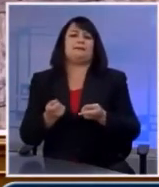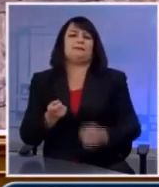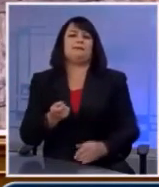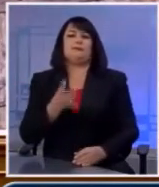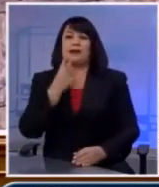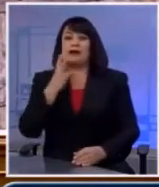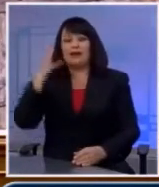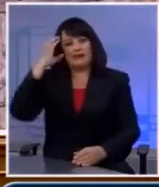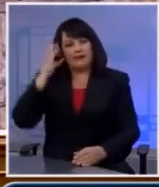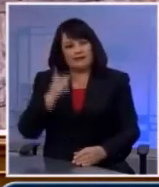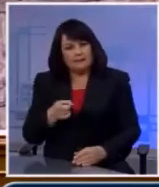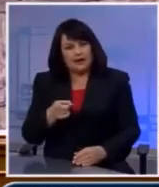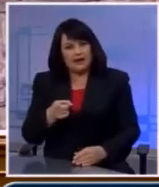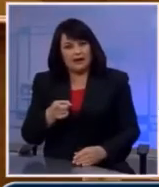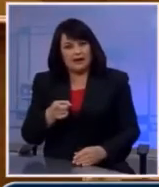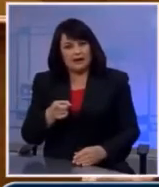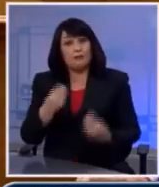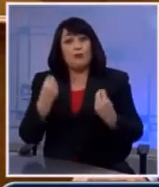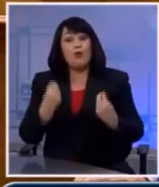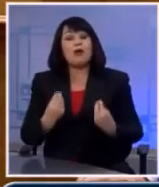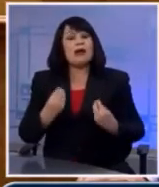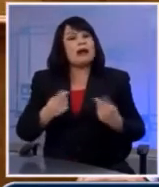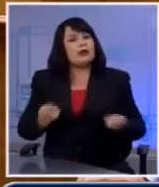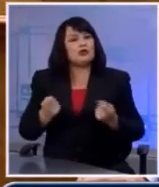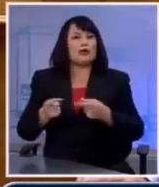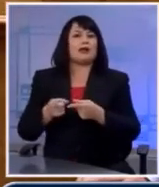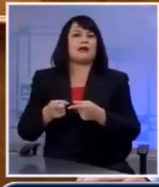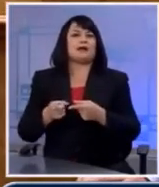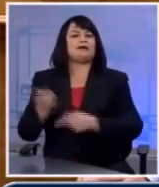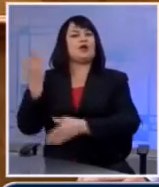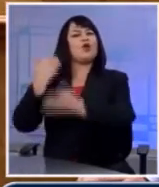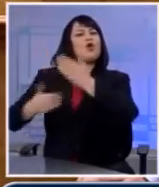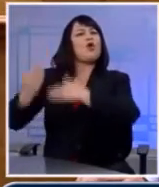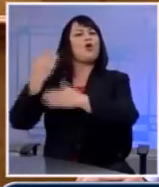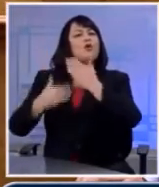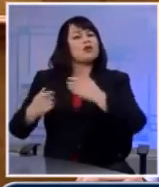σας θυμάται που το κάνατε αυτό πολύ καλά όλα τα προηγούμενα χρόνια.